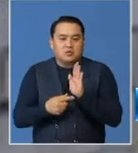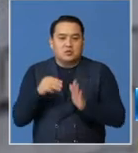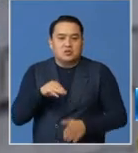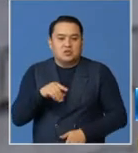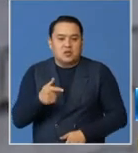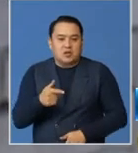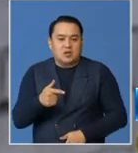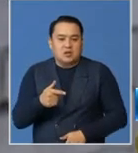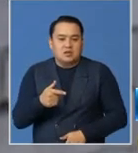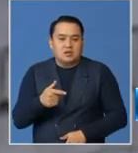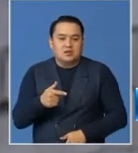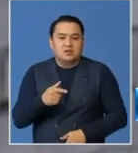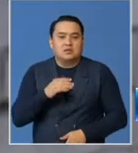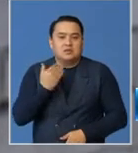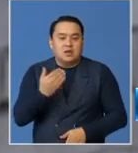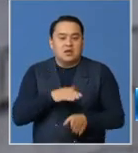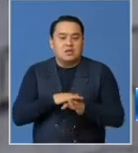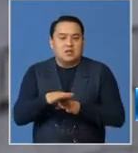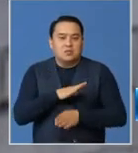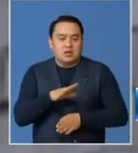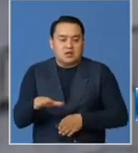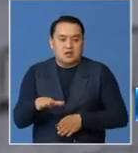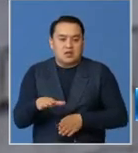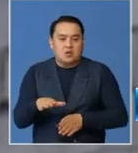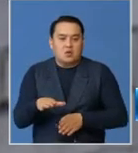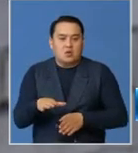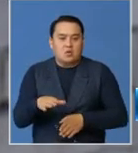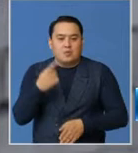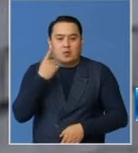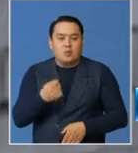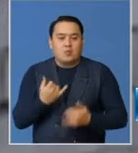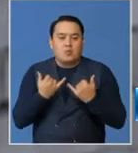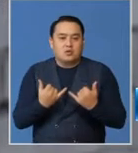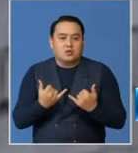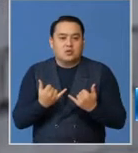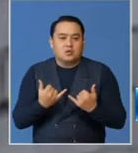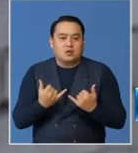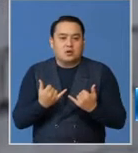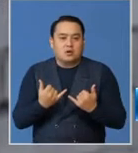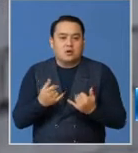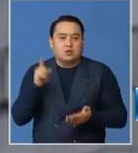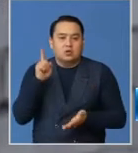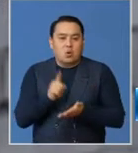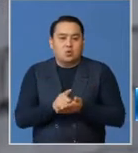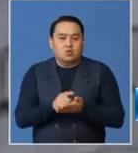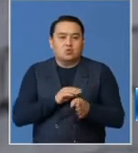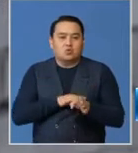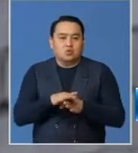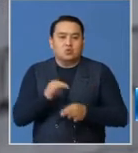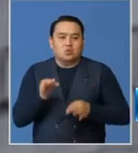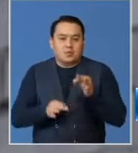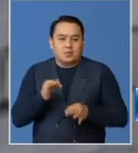тенге. Это было за неисполнение. Со дня получения уведомления по настоящее время должником не исполнился судебный